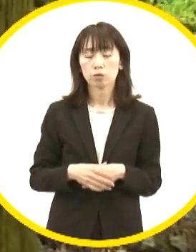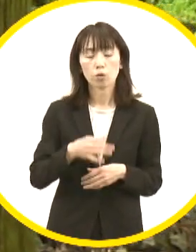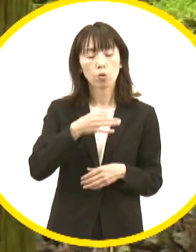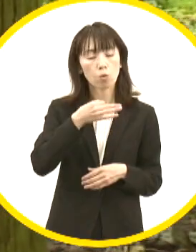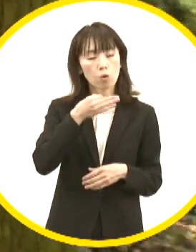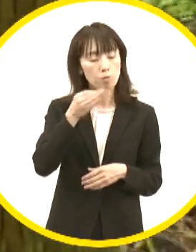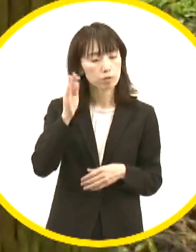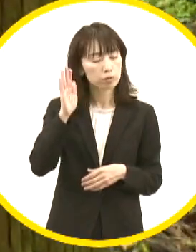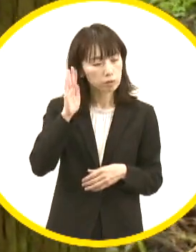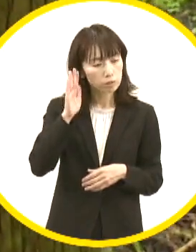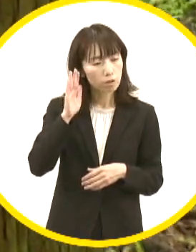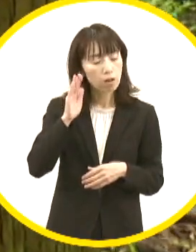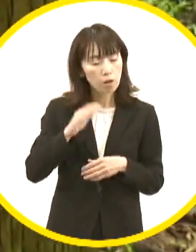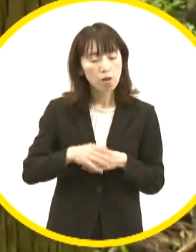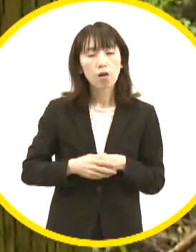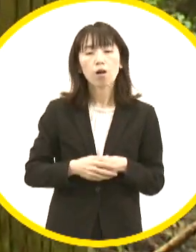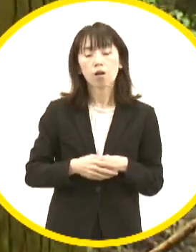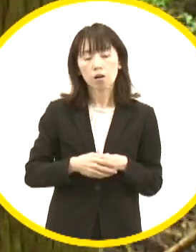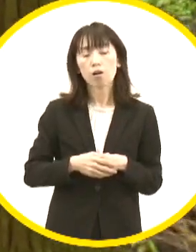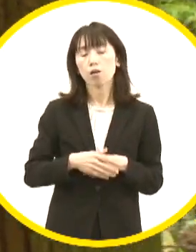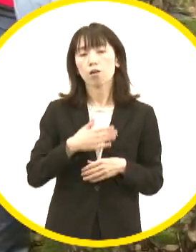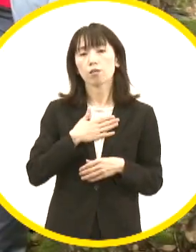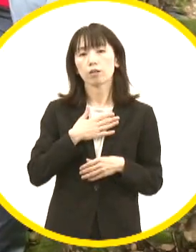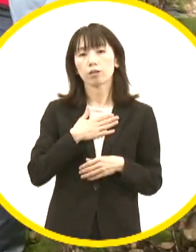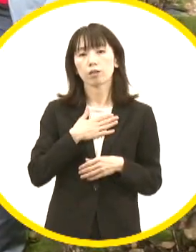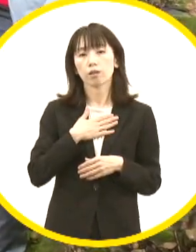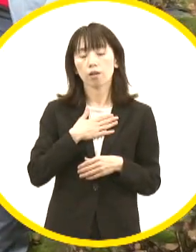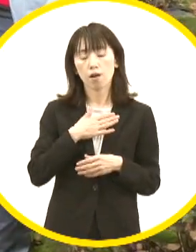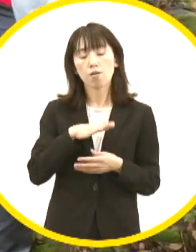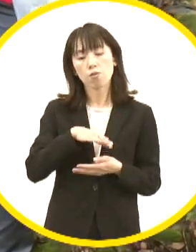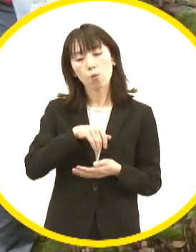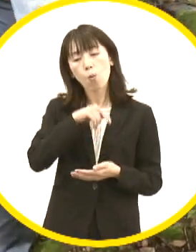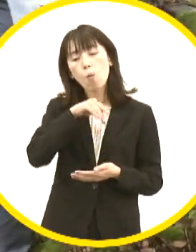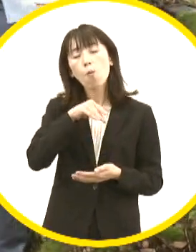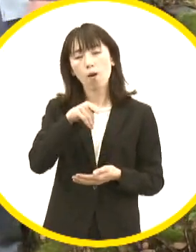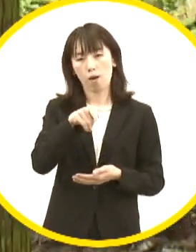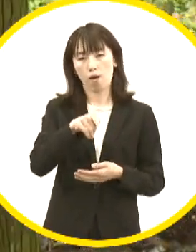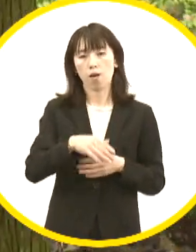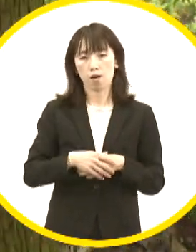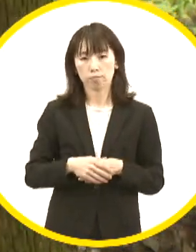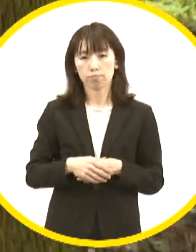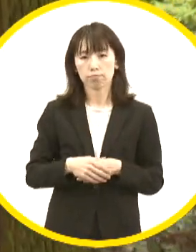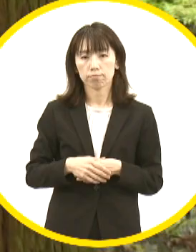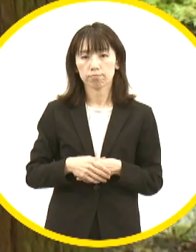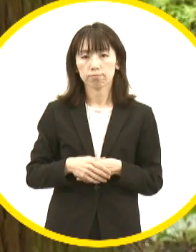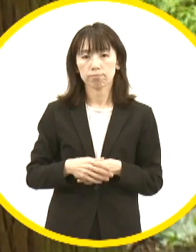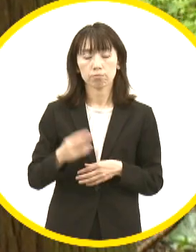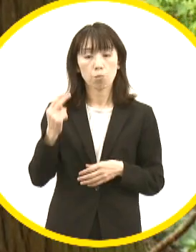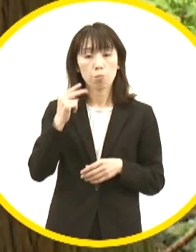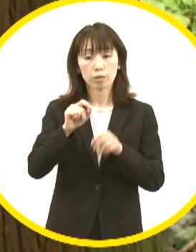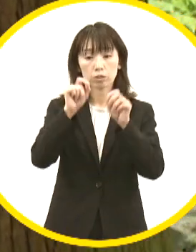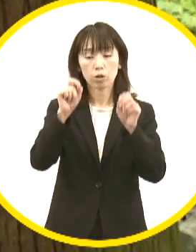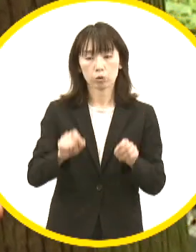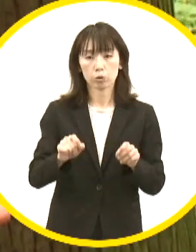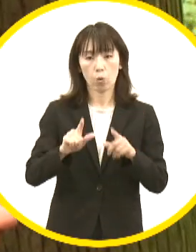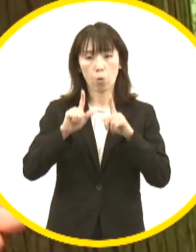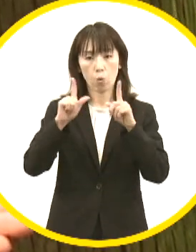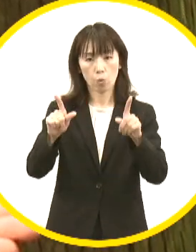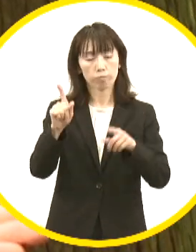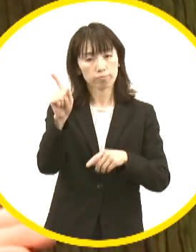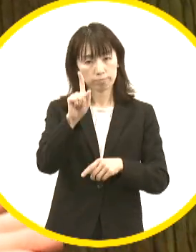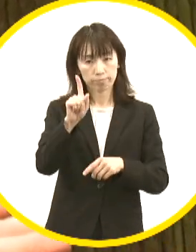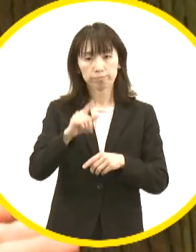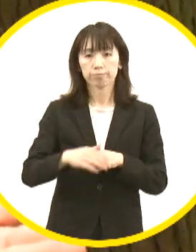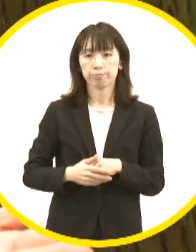声とかも聞き回る。はいはいはいはい、結構言ってますね。 松岡くんの出した答え